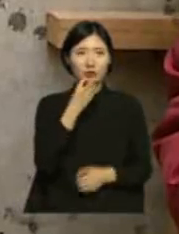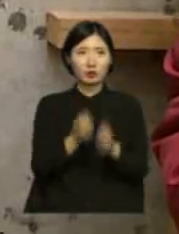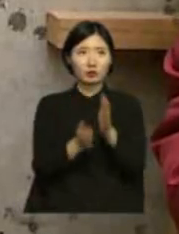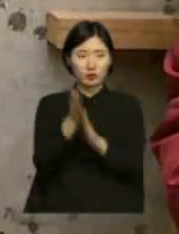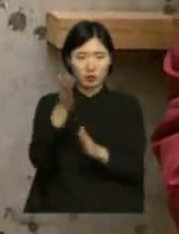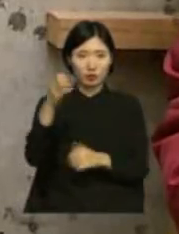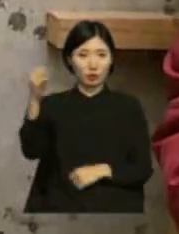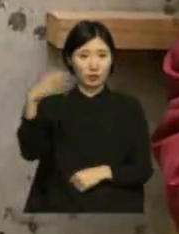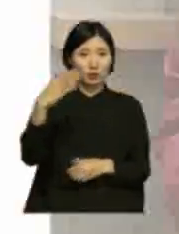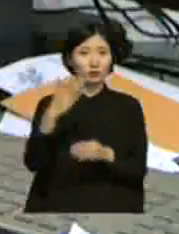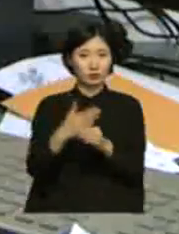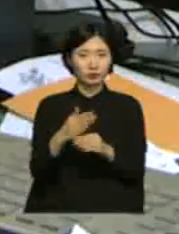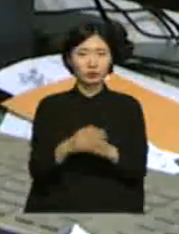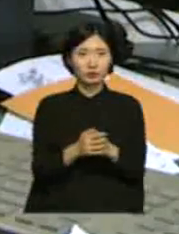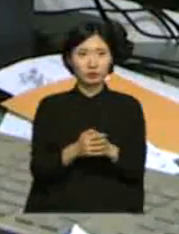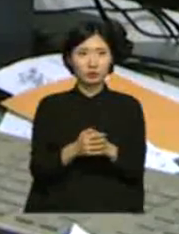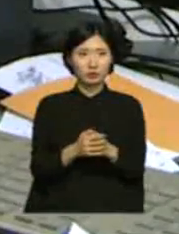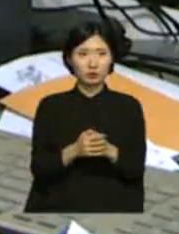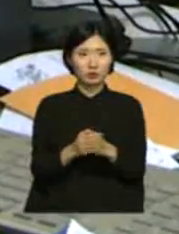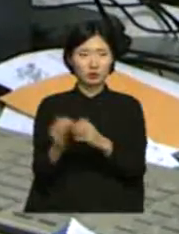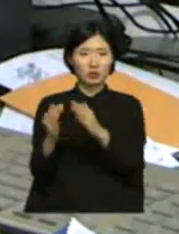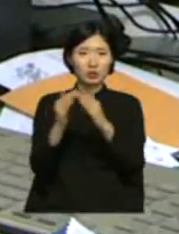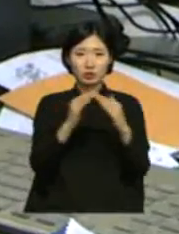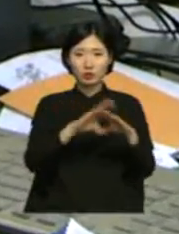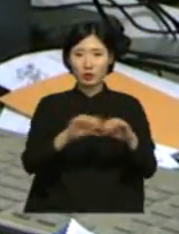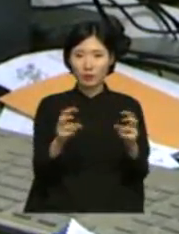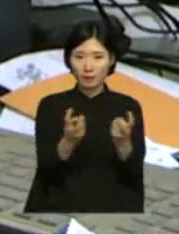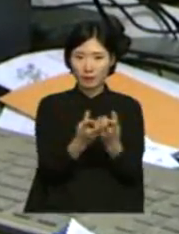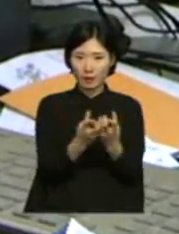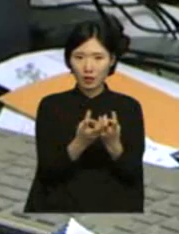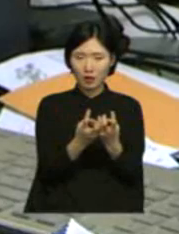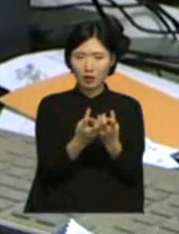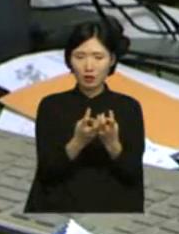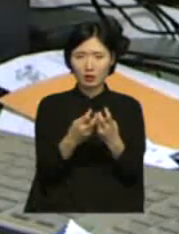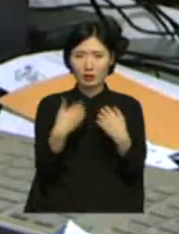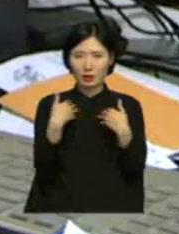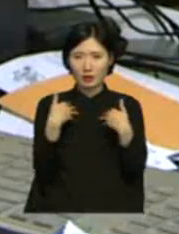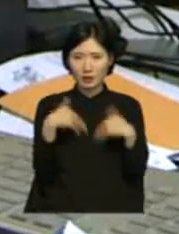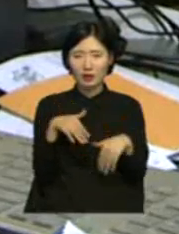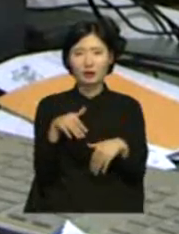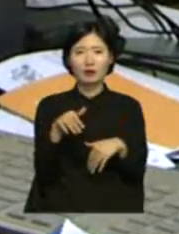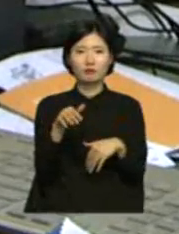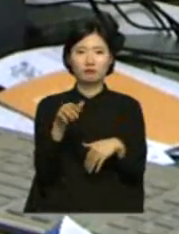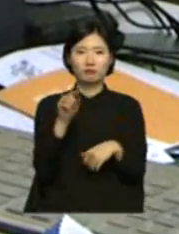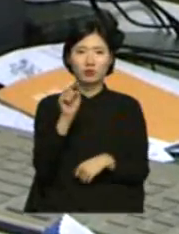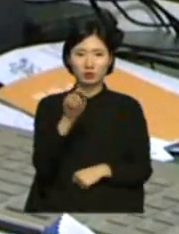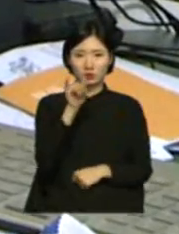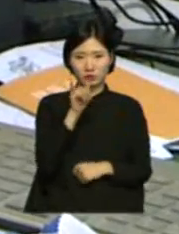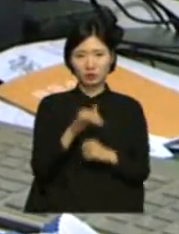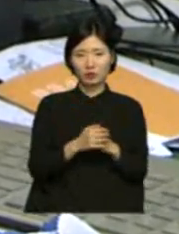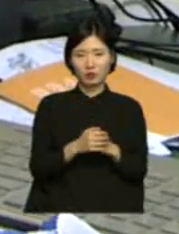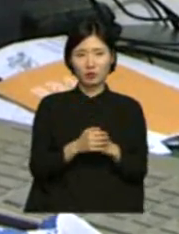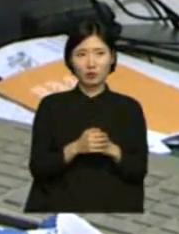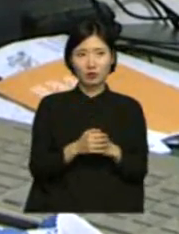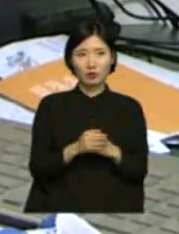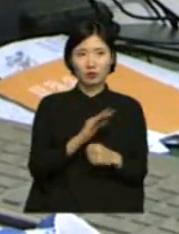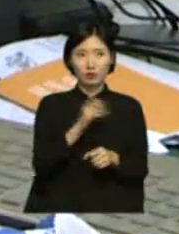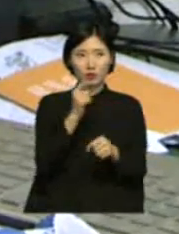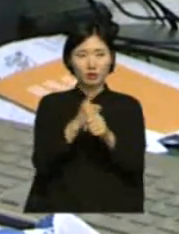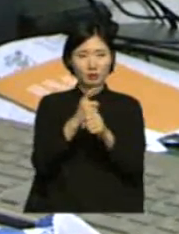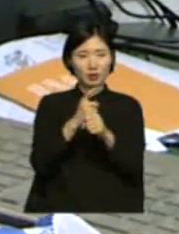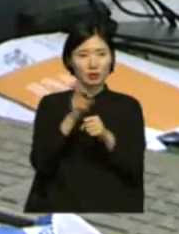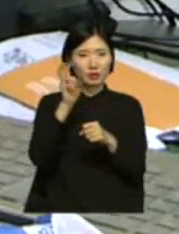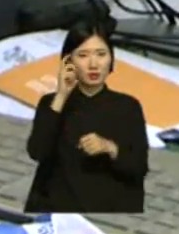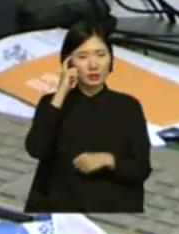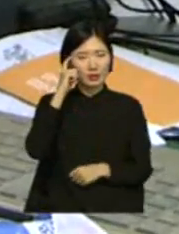그렇게 얘기를 하고 있고 시 이주 대책이 미흡한 걸로 이렇게 알고 있습니다 어 저희는 이미 예상을